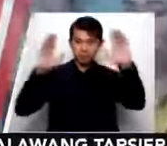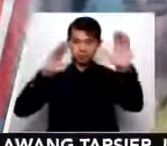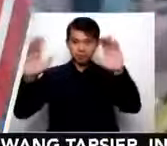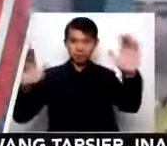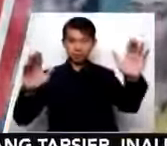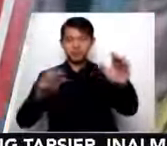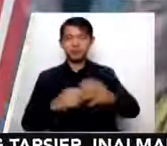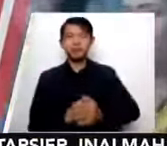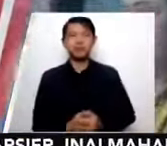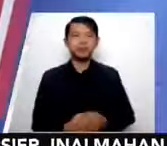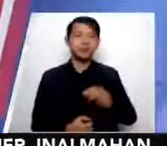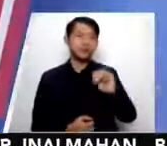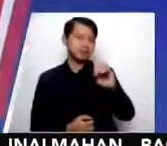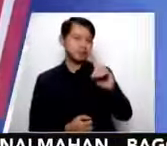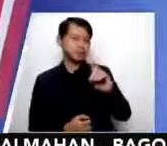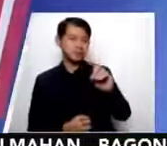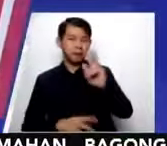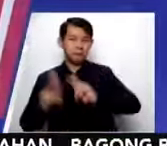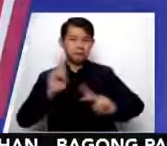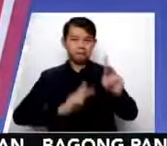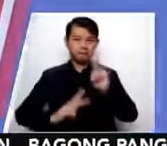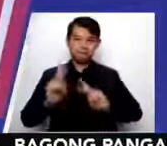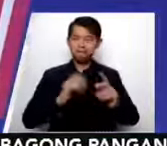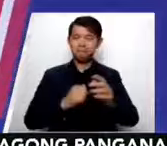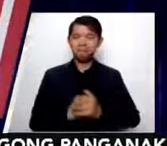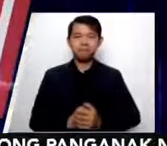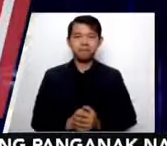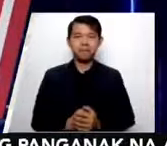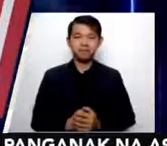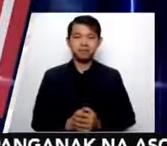kus guting K alcantara